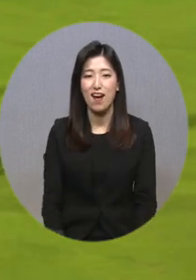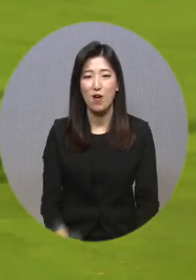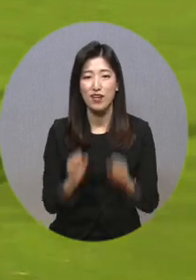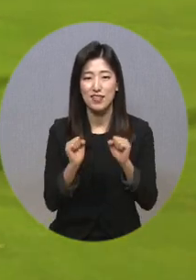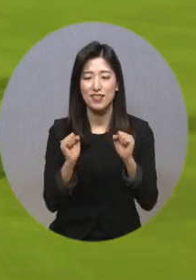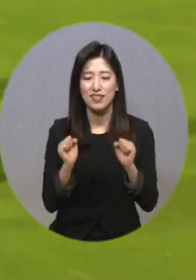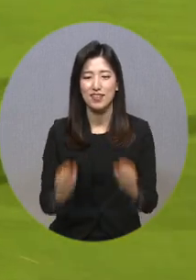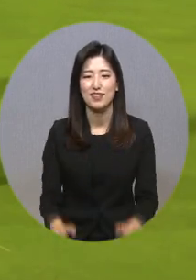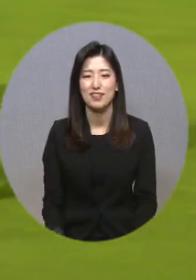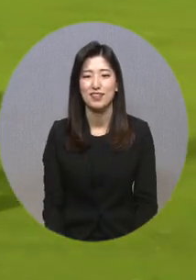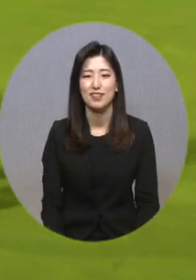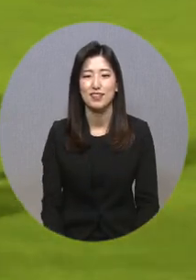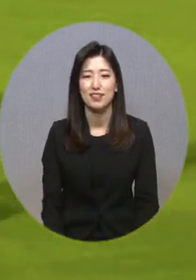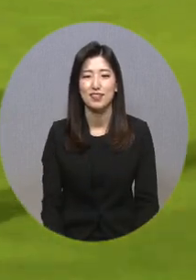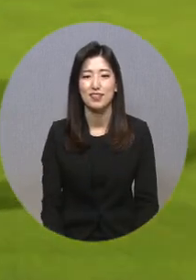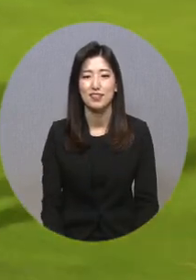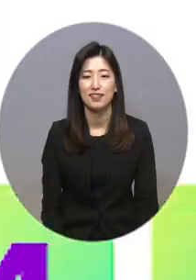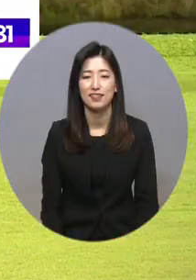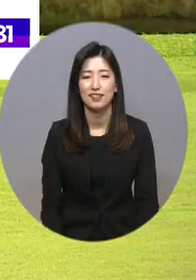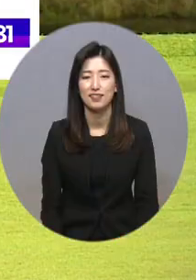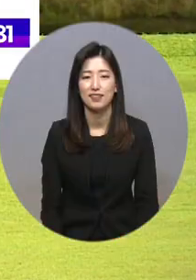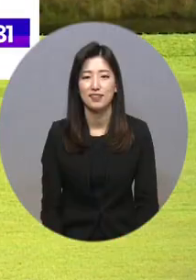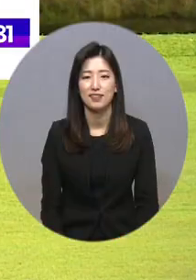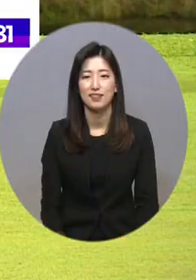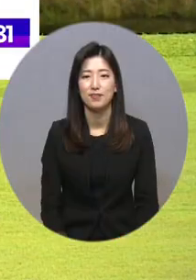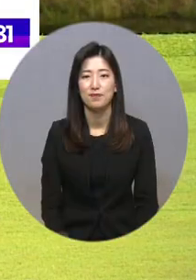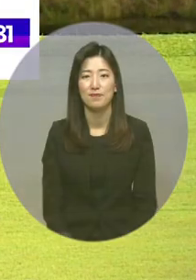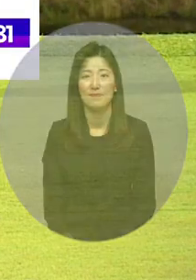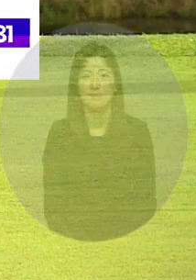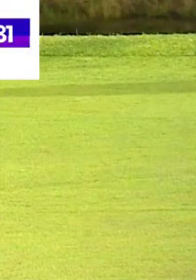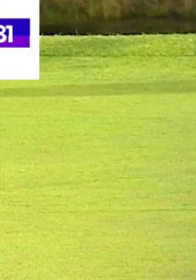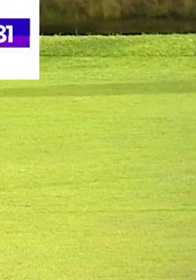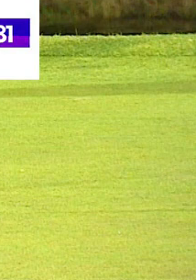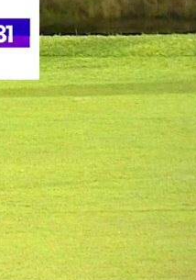아 예 오 오 오 오